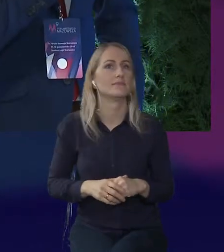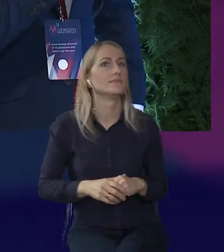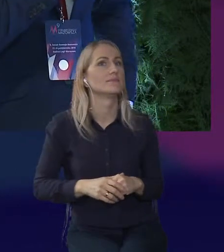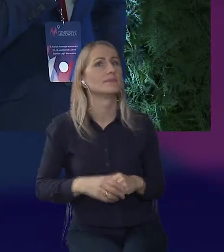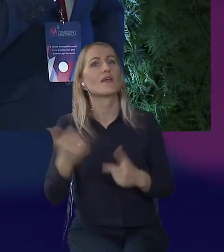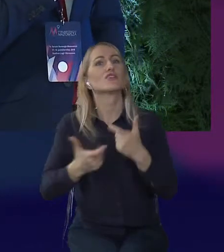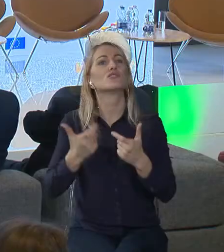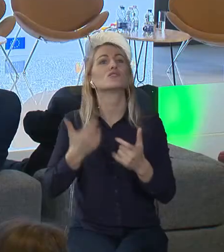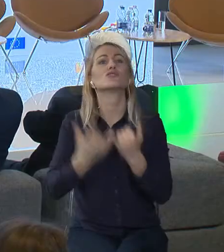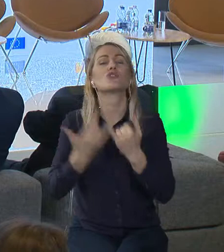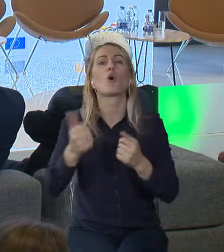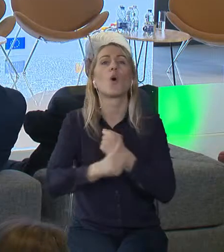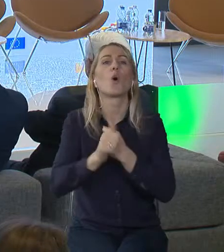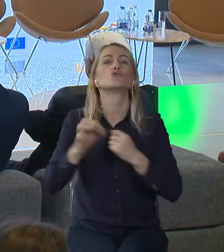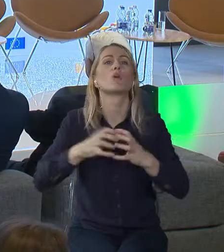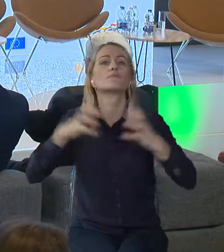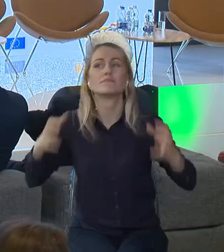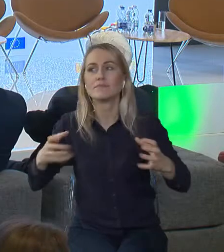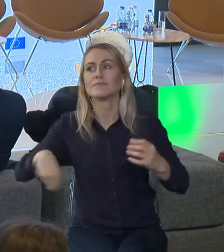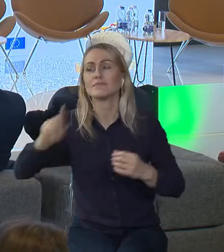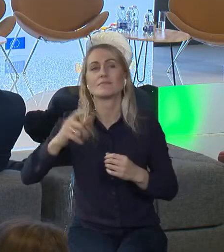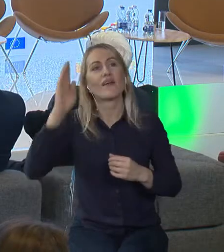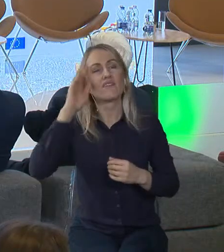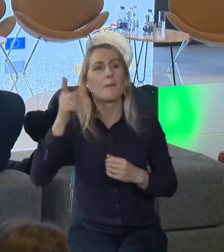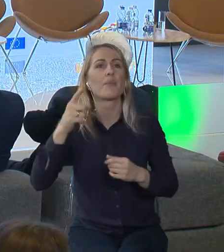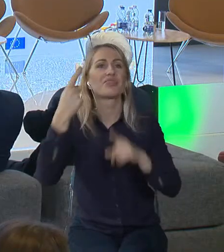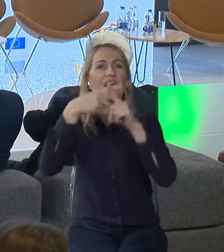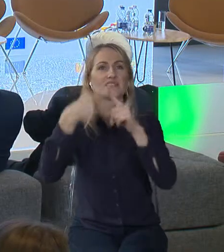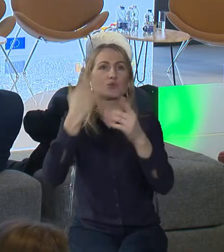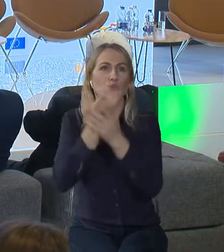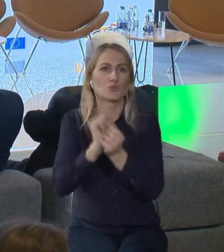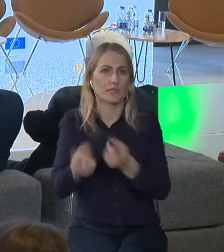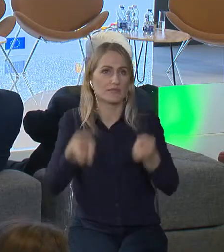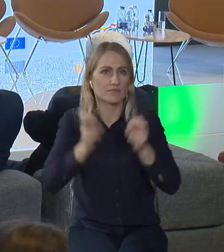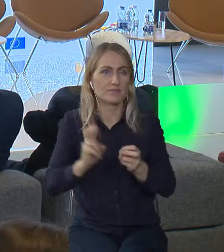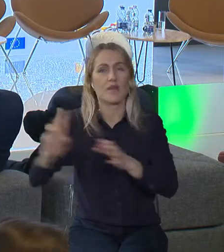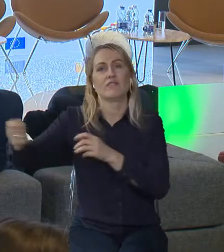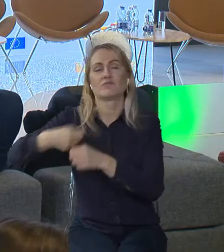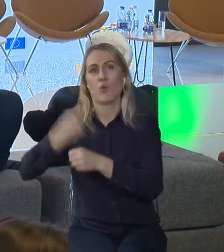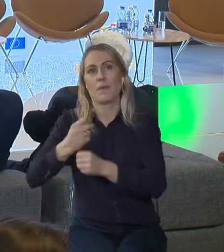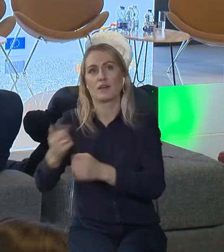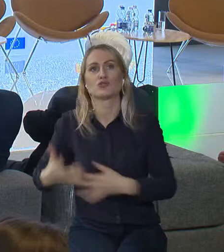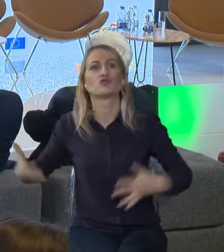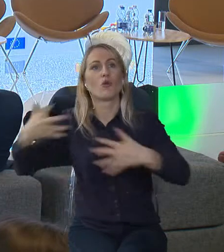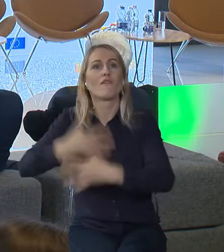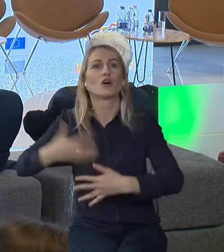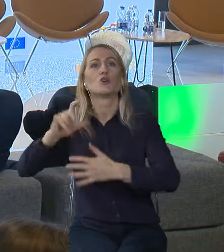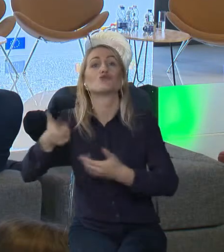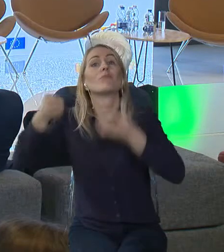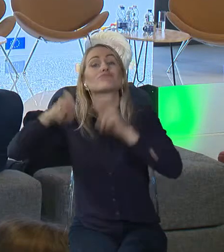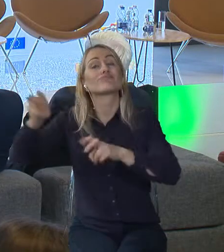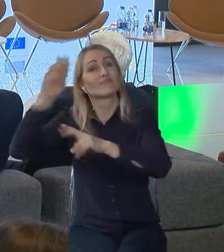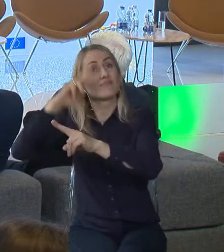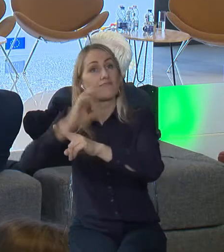Jeżeli chodzi o rozszerzenie diagnozy, już tak naprawdę test powstaje w współpracy z stowarzyszeniem właśnie, które założył mój